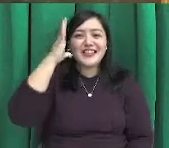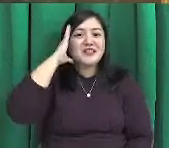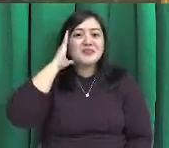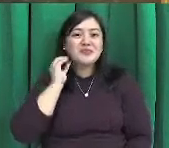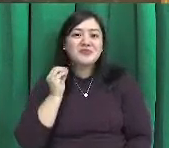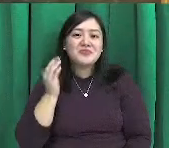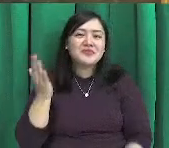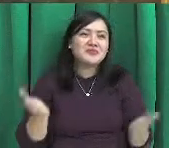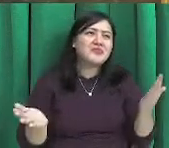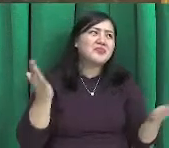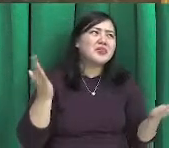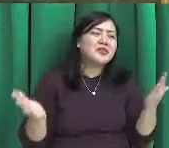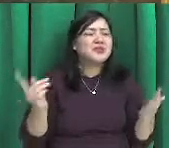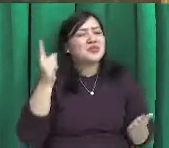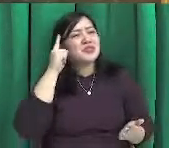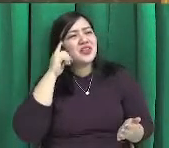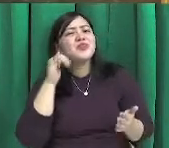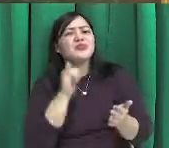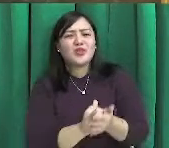mo